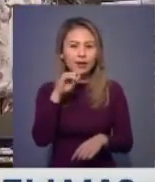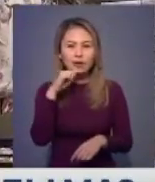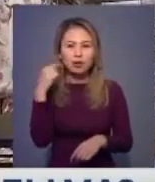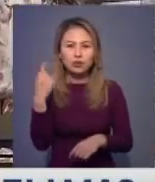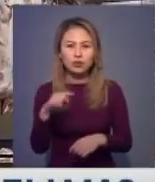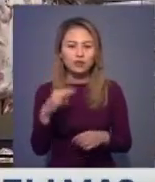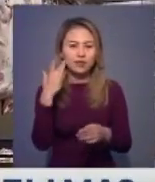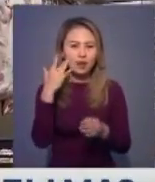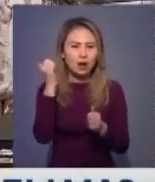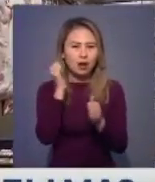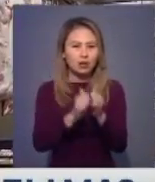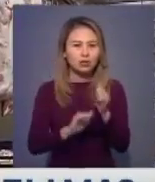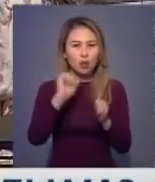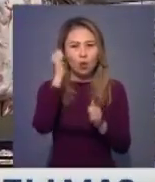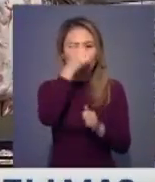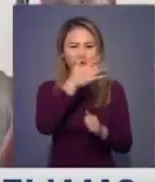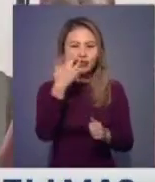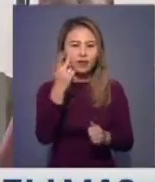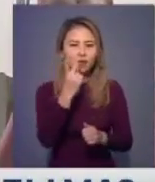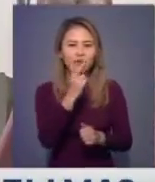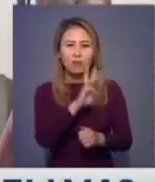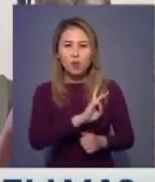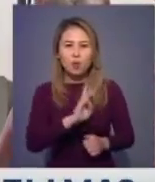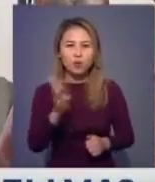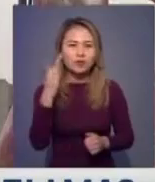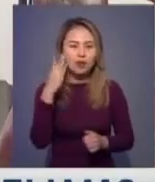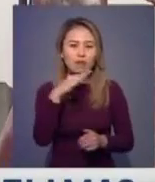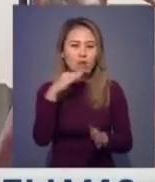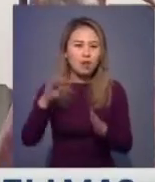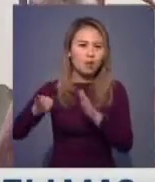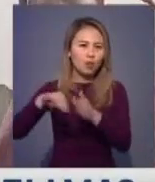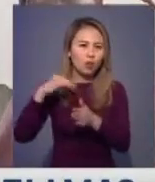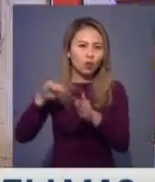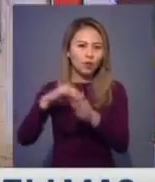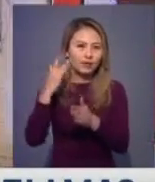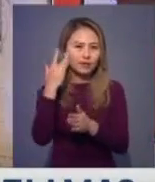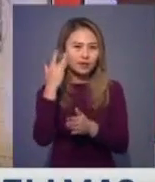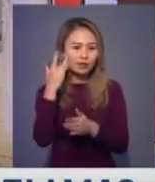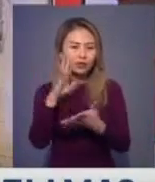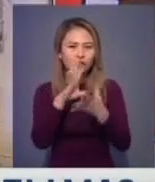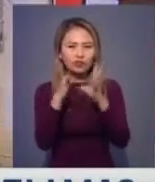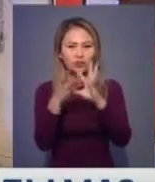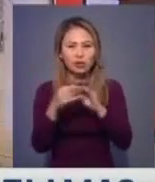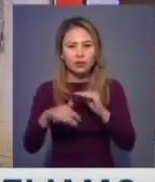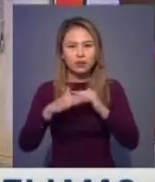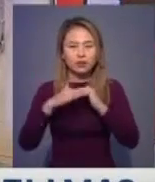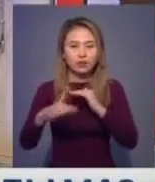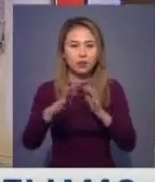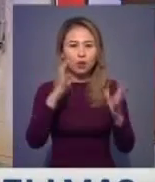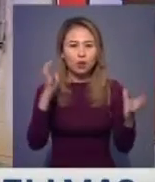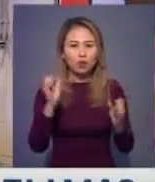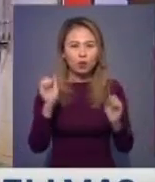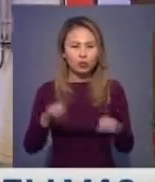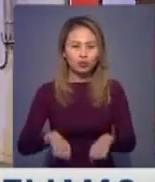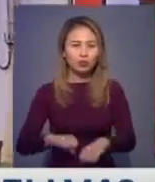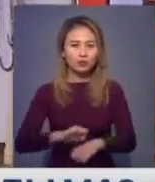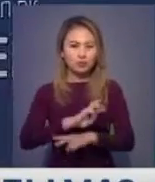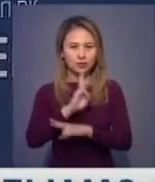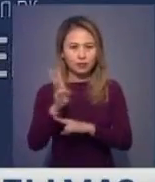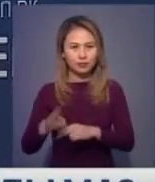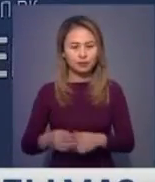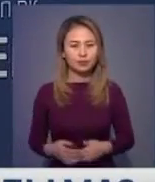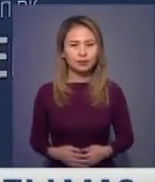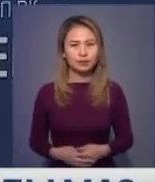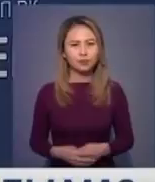Қос мемлекет жылына 2 миллион тоннадан астам ет сатып алады. Енді шаруалардың осы мемлекеттерге өнім ұсынуына жағдай жасау керек.